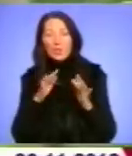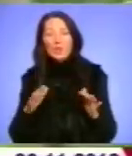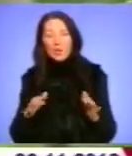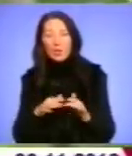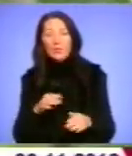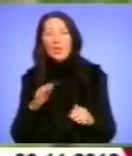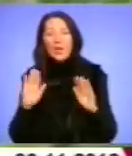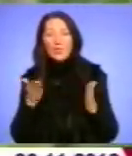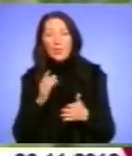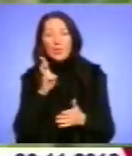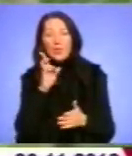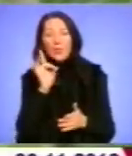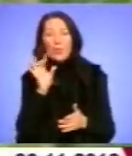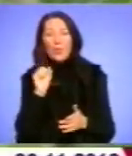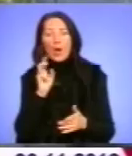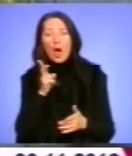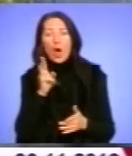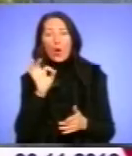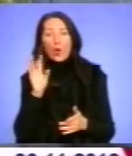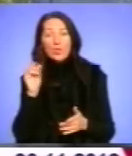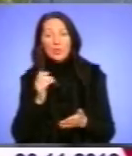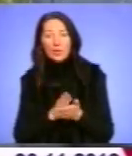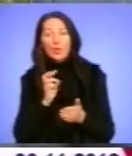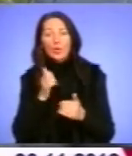щороку. За це передбачений штраф. Цього року